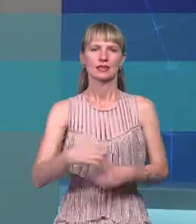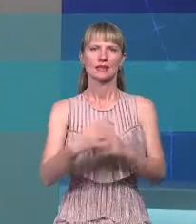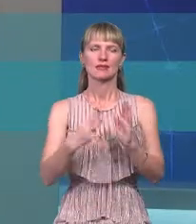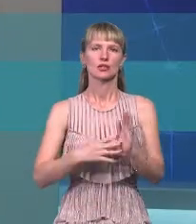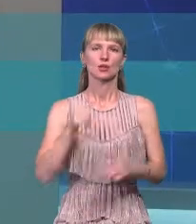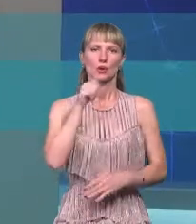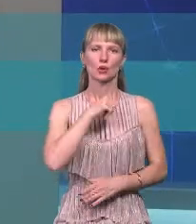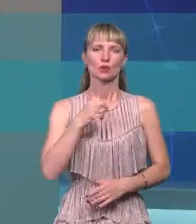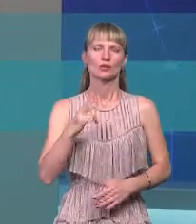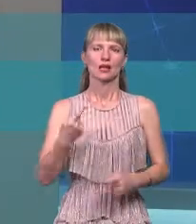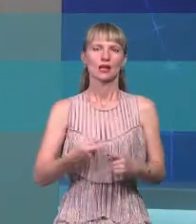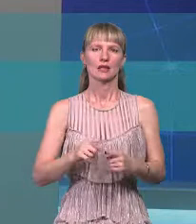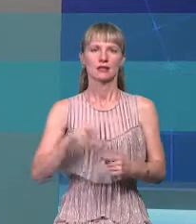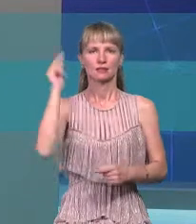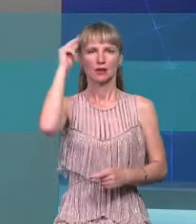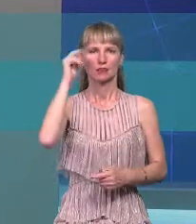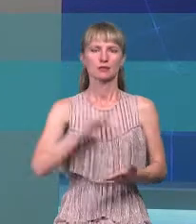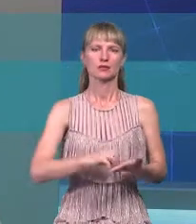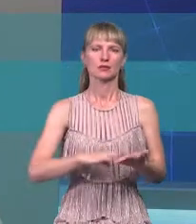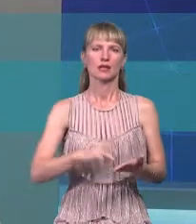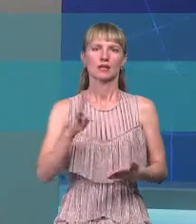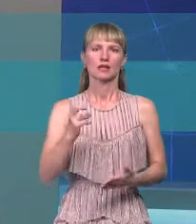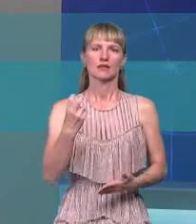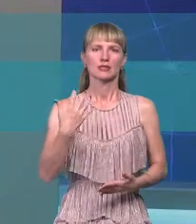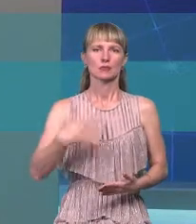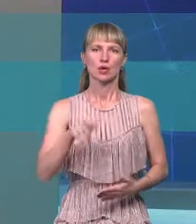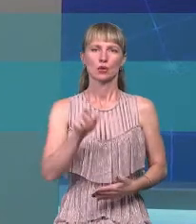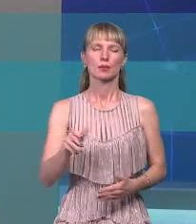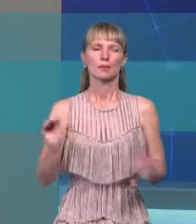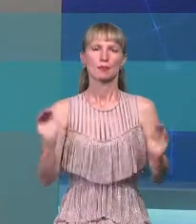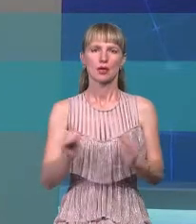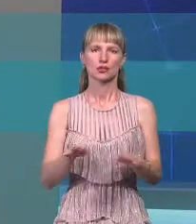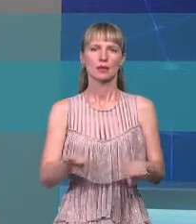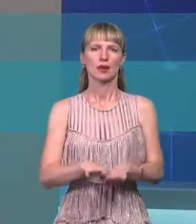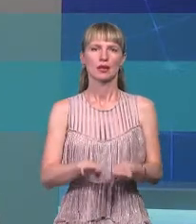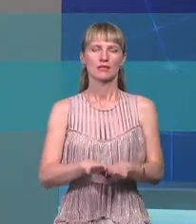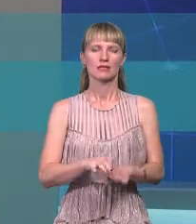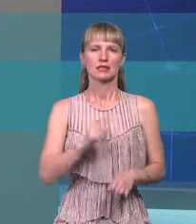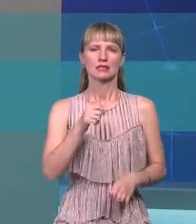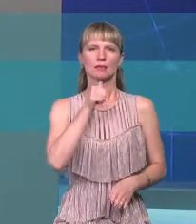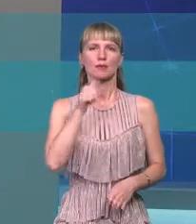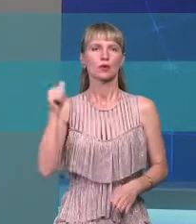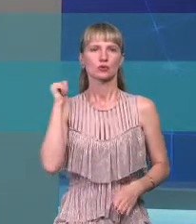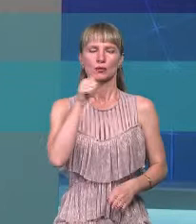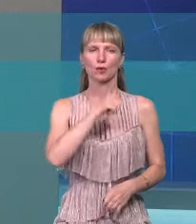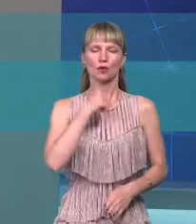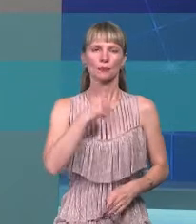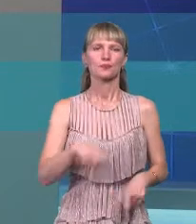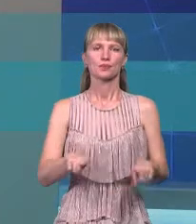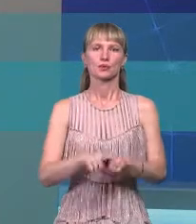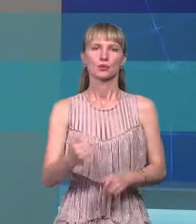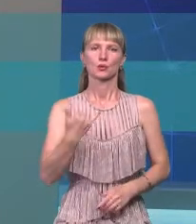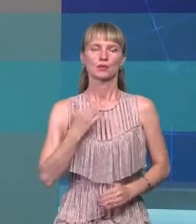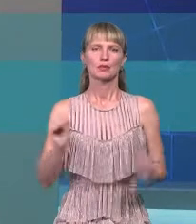2019 році на цей предмет зареєструвалося на 250 осіб менше у порівнянні з минулим роком. Також у